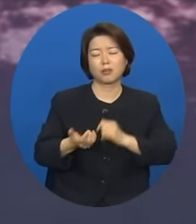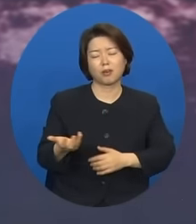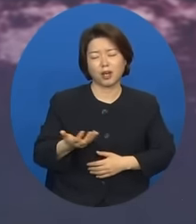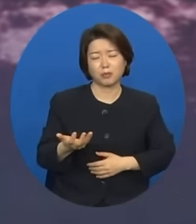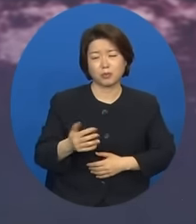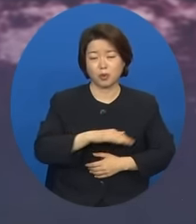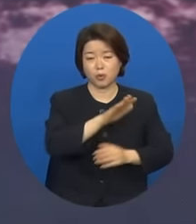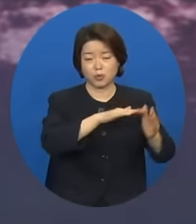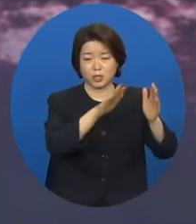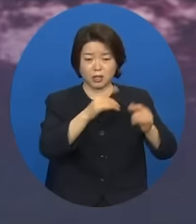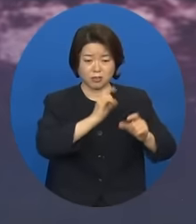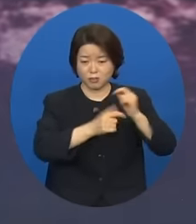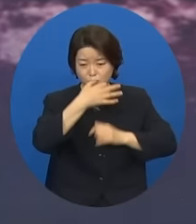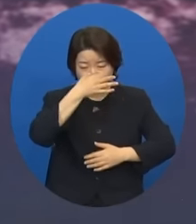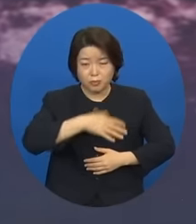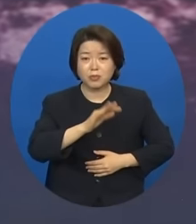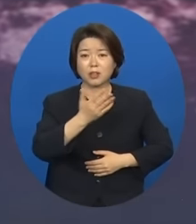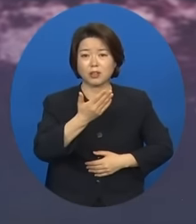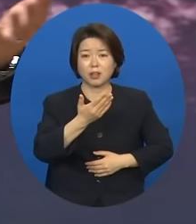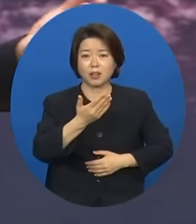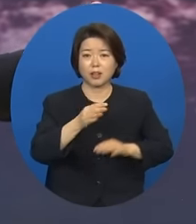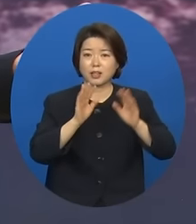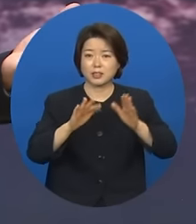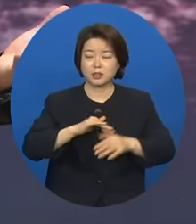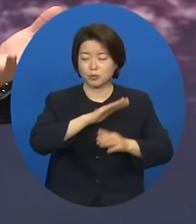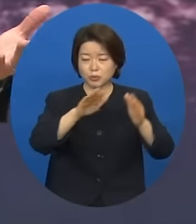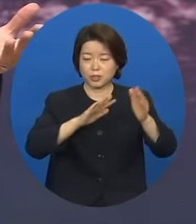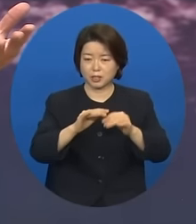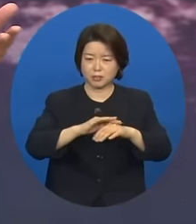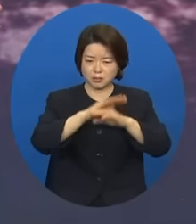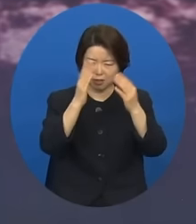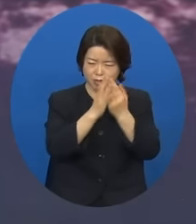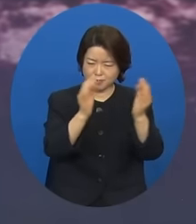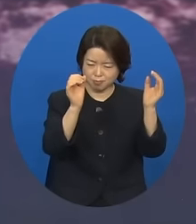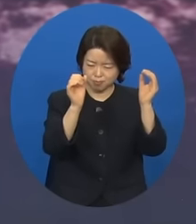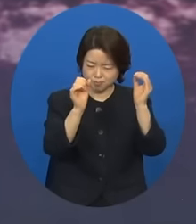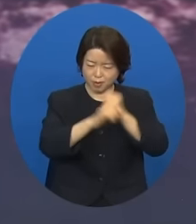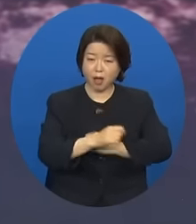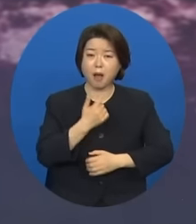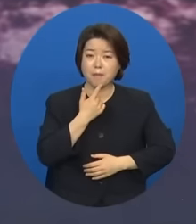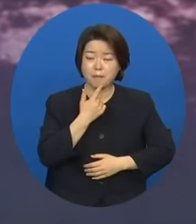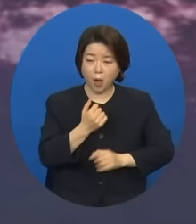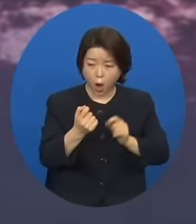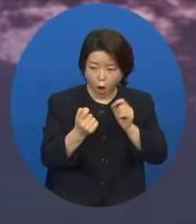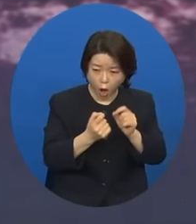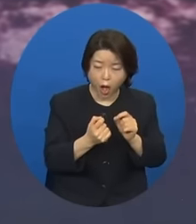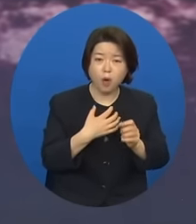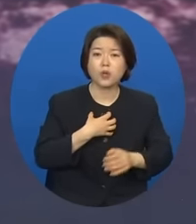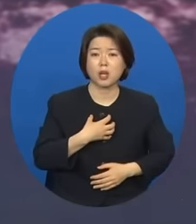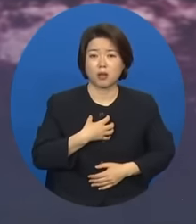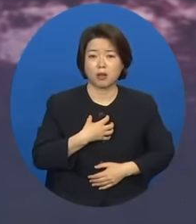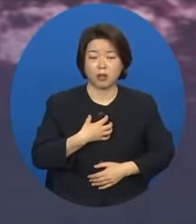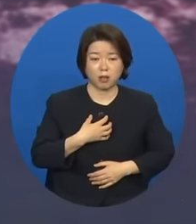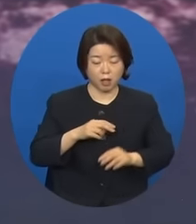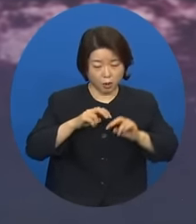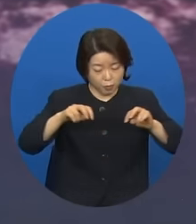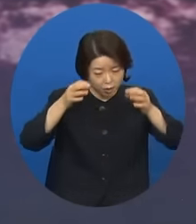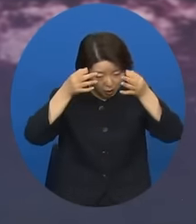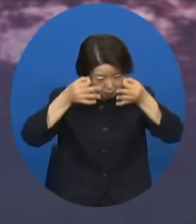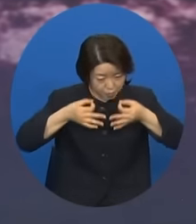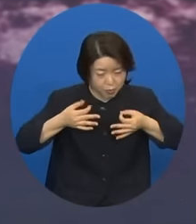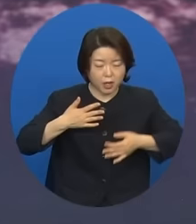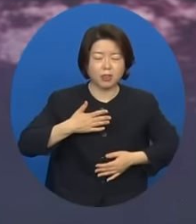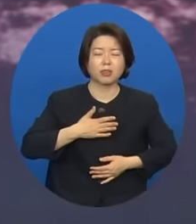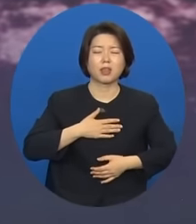우리 가정은 더 힘들어지고 이제 정말 우리 가정이 다 패턴 될 만한 그런 지경에 이르렀습니다 알고봤더니 저의